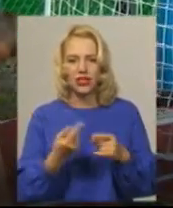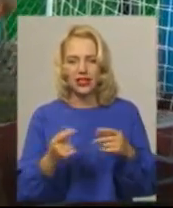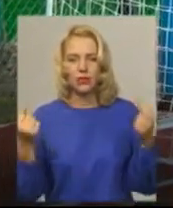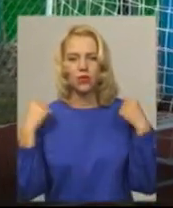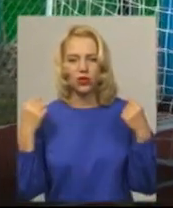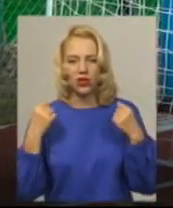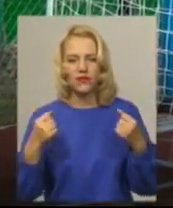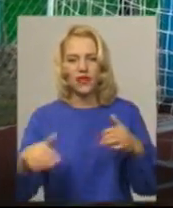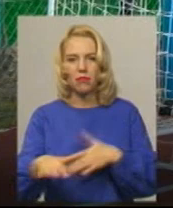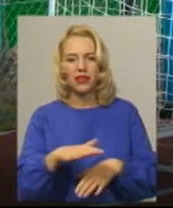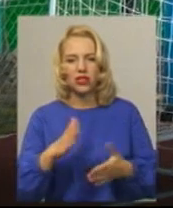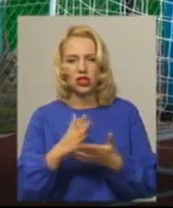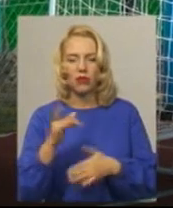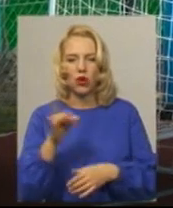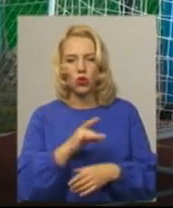має розміри